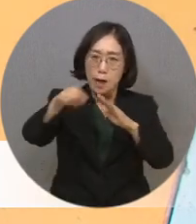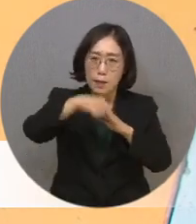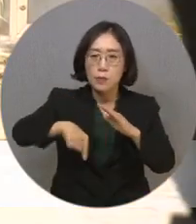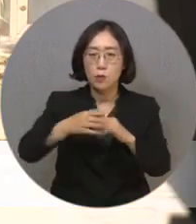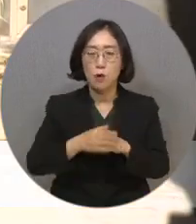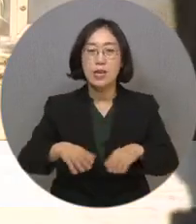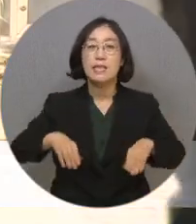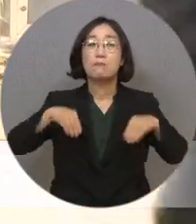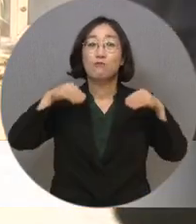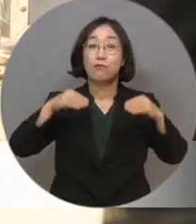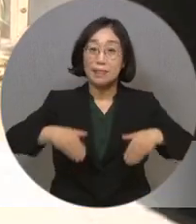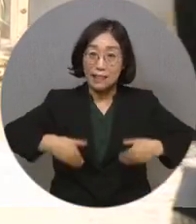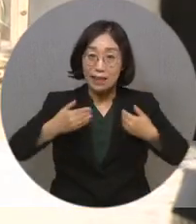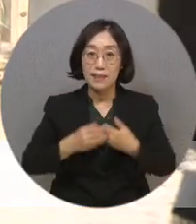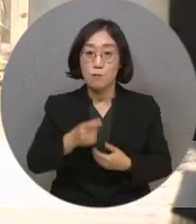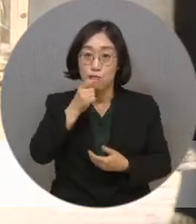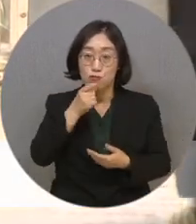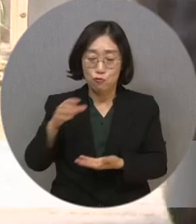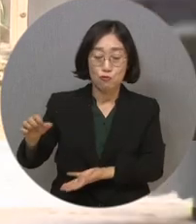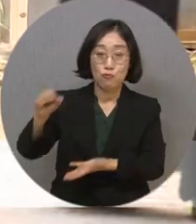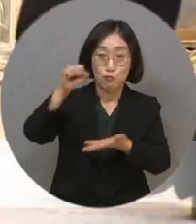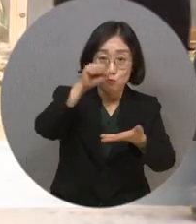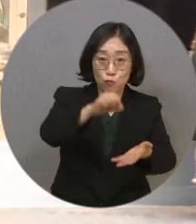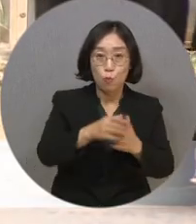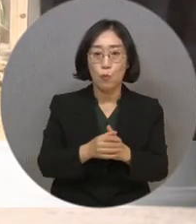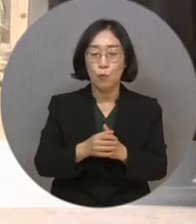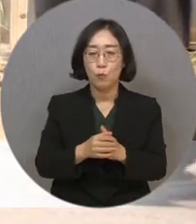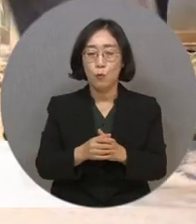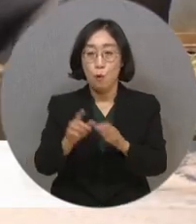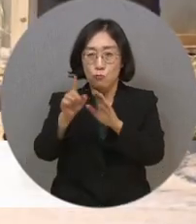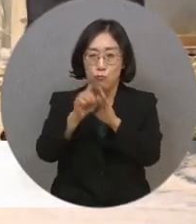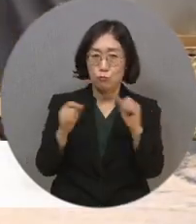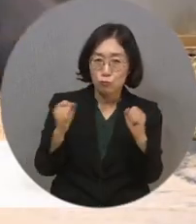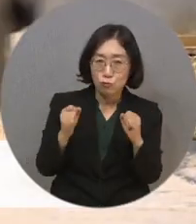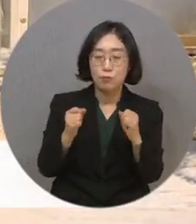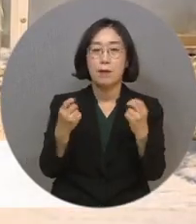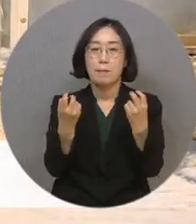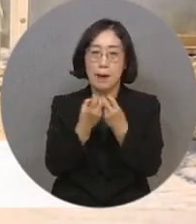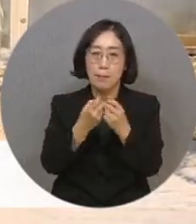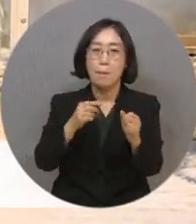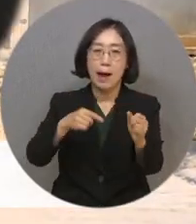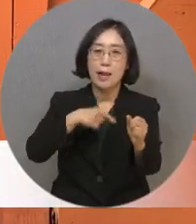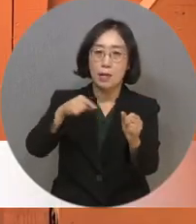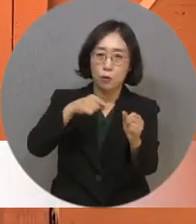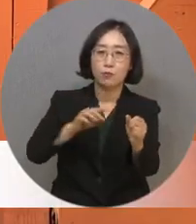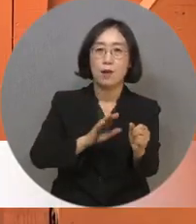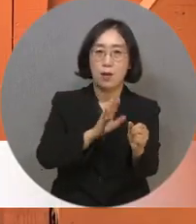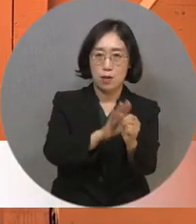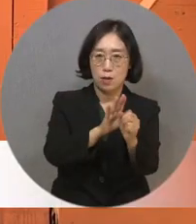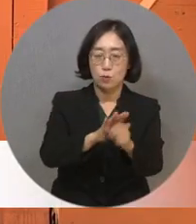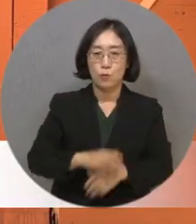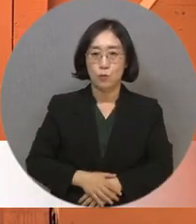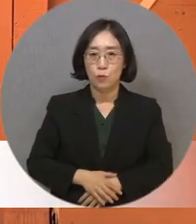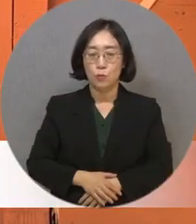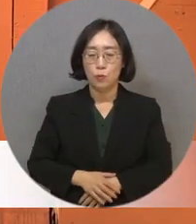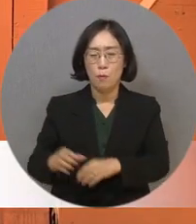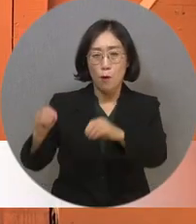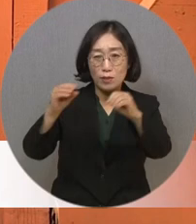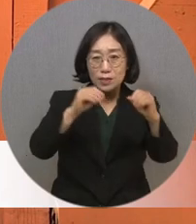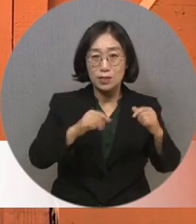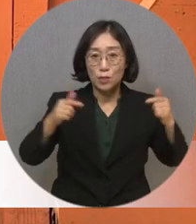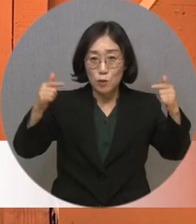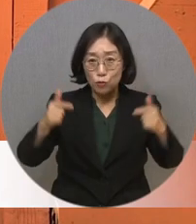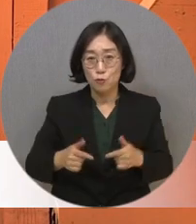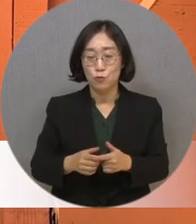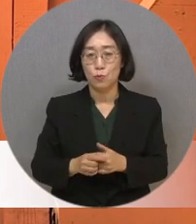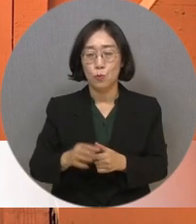겨울용 이불, 생수 등을 제공하고 한파 대응 요령을 안내합니다. 아울러 난방 분야 미세먼지 저감과 연료비